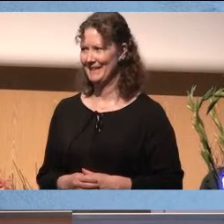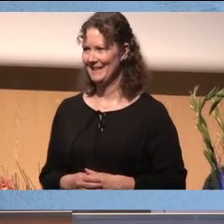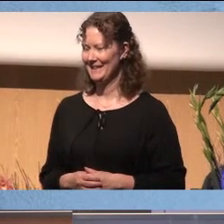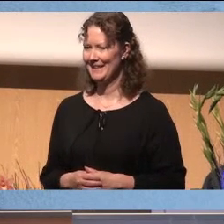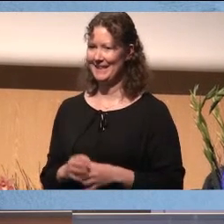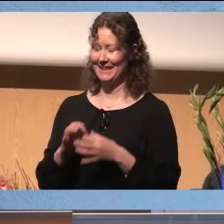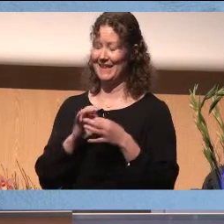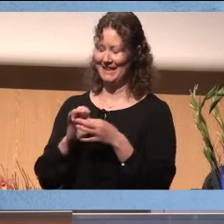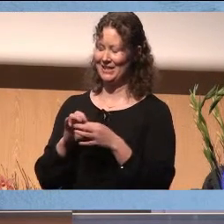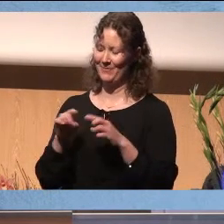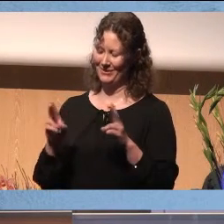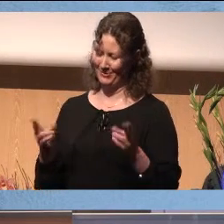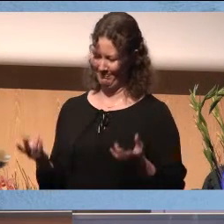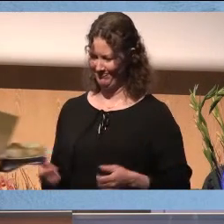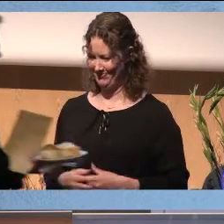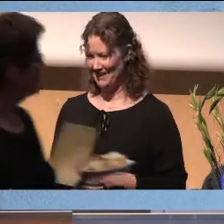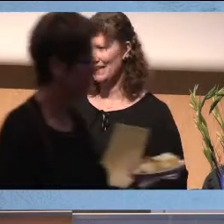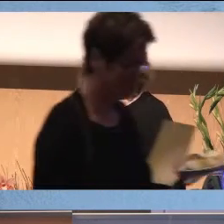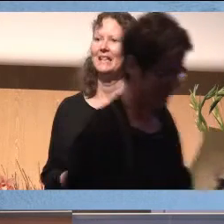Det henger sammen det også.